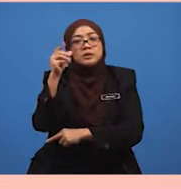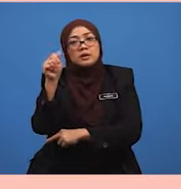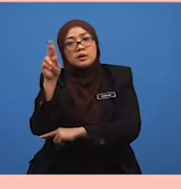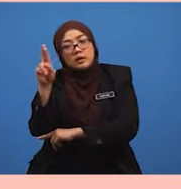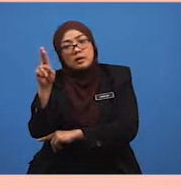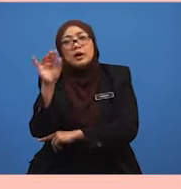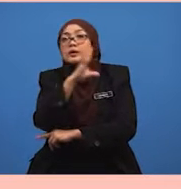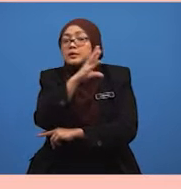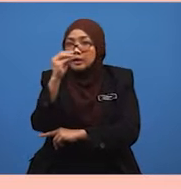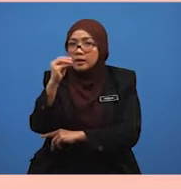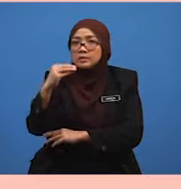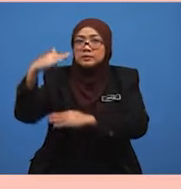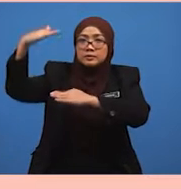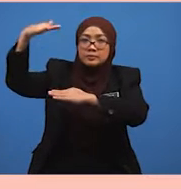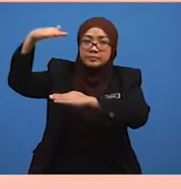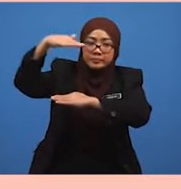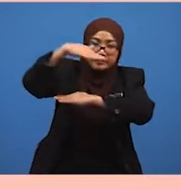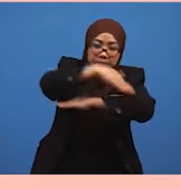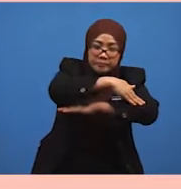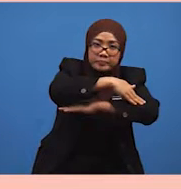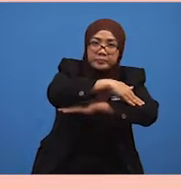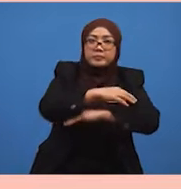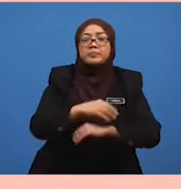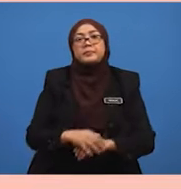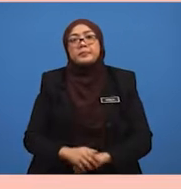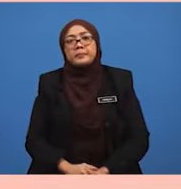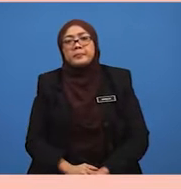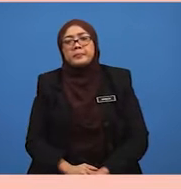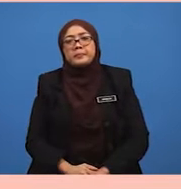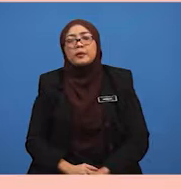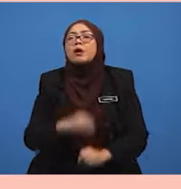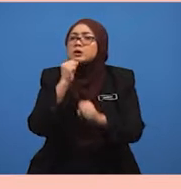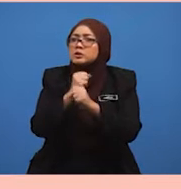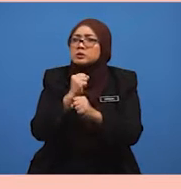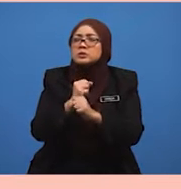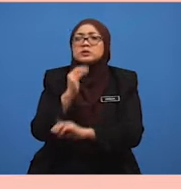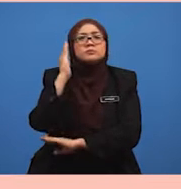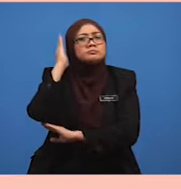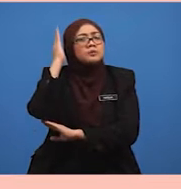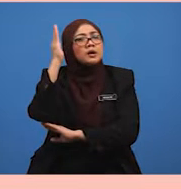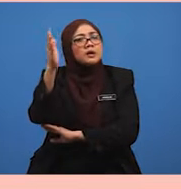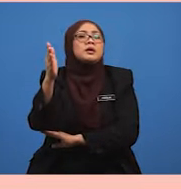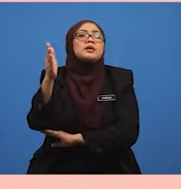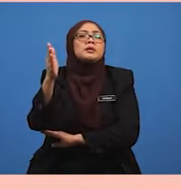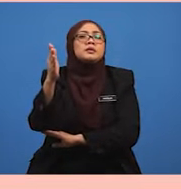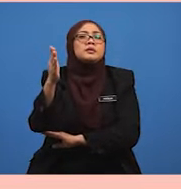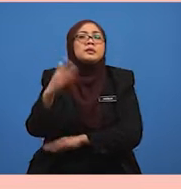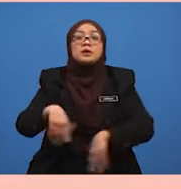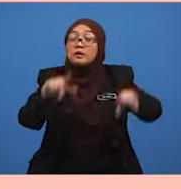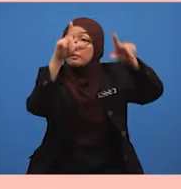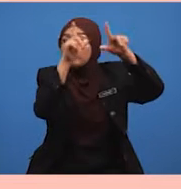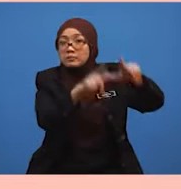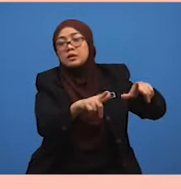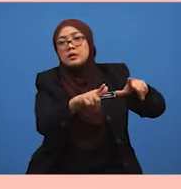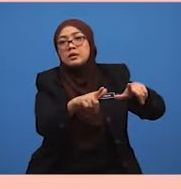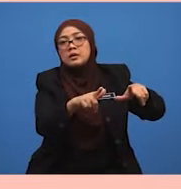Jawapan kamu sama juga, ya? Syabas! Pekerja akan letakkan objek di atas troli